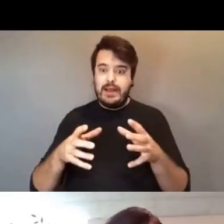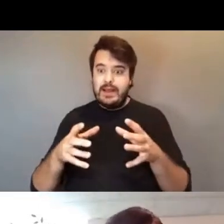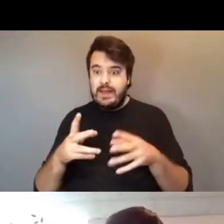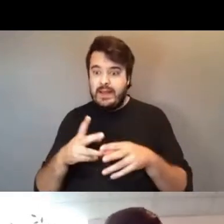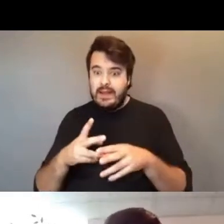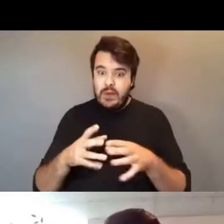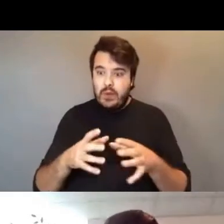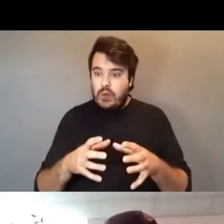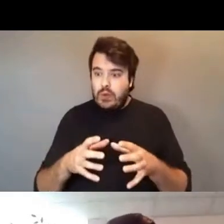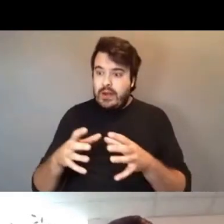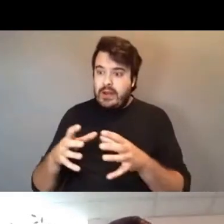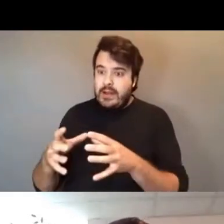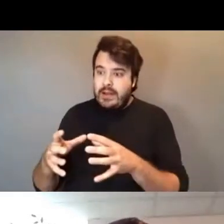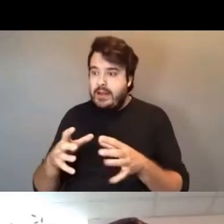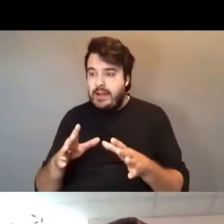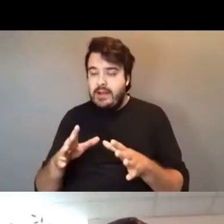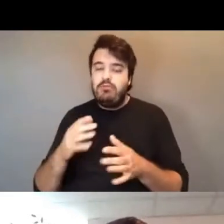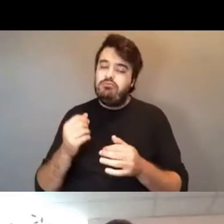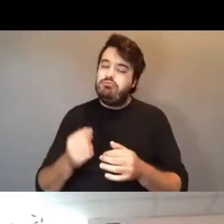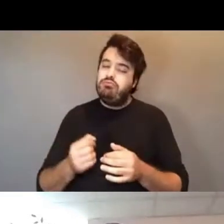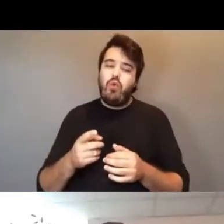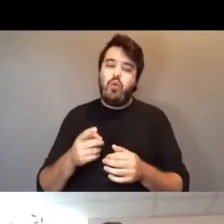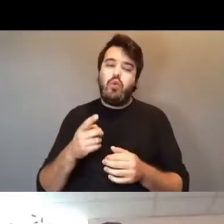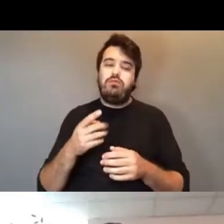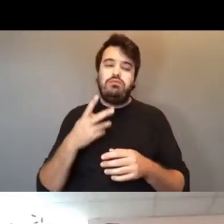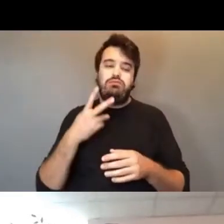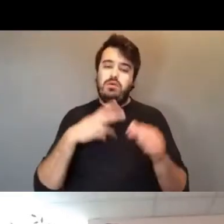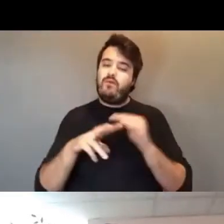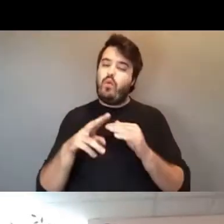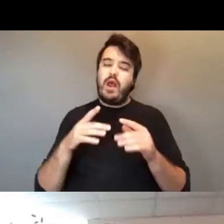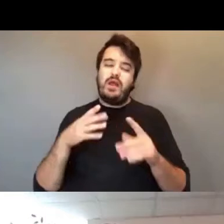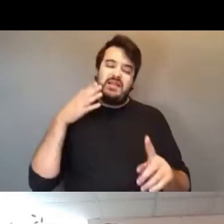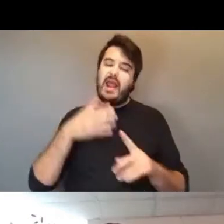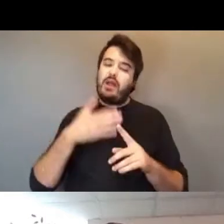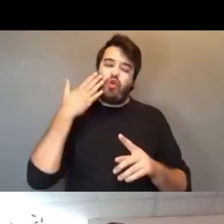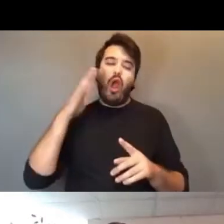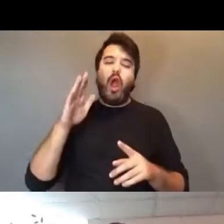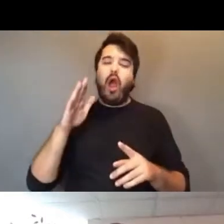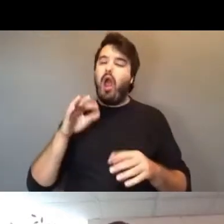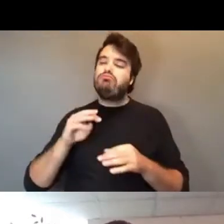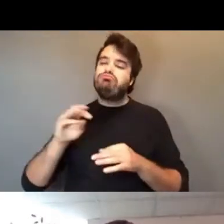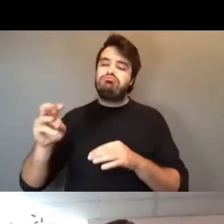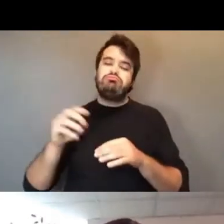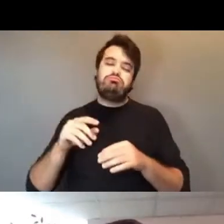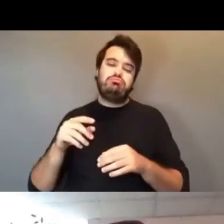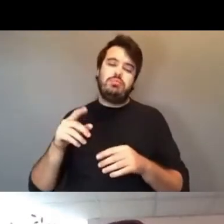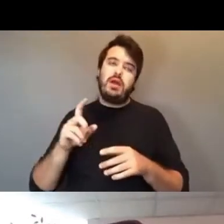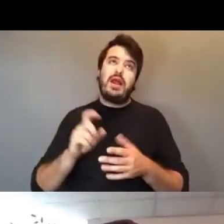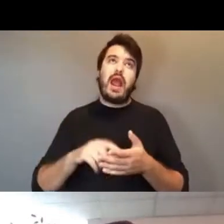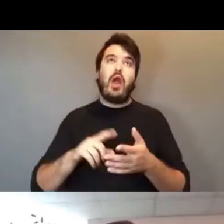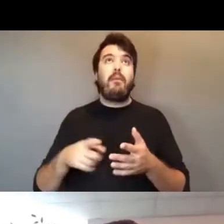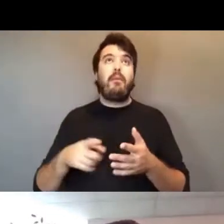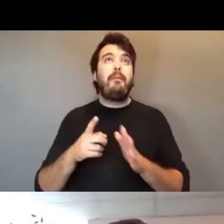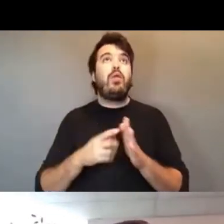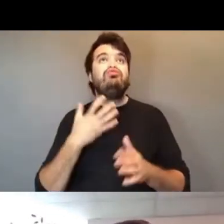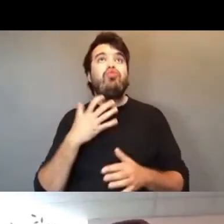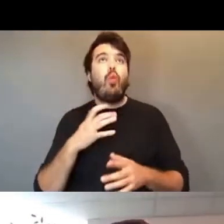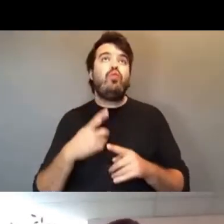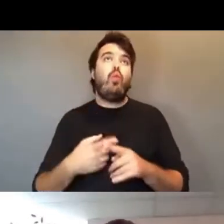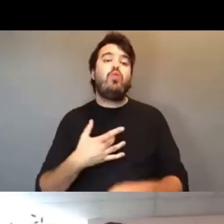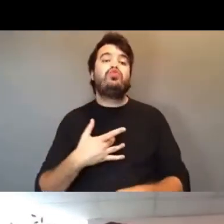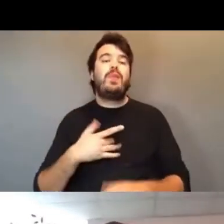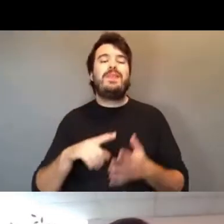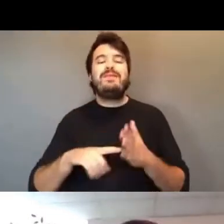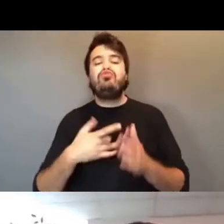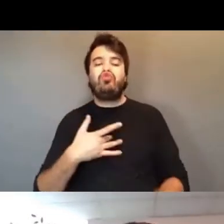changez de pot éventuellement, vous pouvez faire des semis directs au début des temps chauds. Donc, début juin,